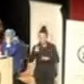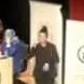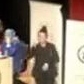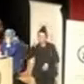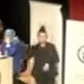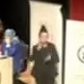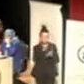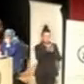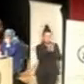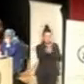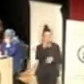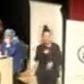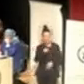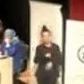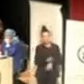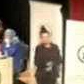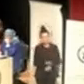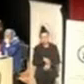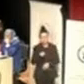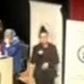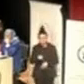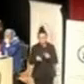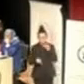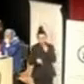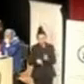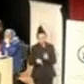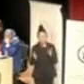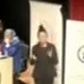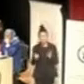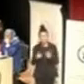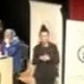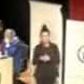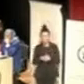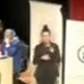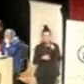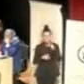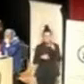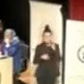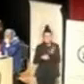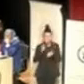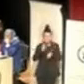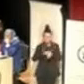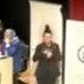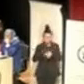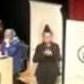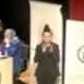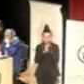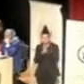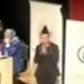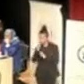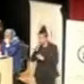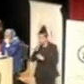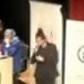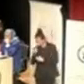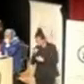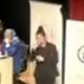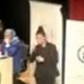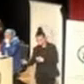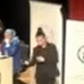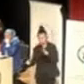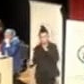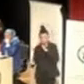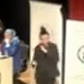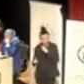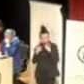yapmaları gerekiyordu. Bu yönüyle aslında bir yandan kitapların seslendirilmiş hali de, versiyonu